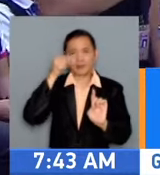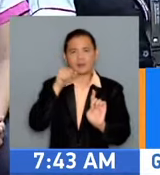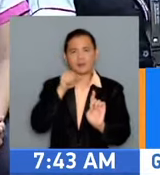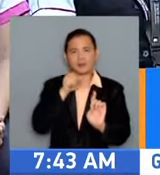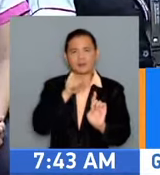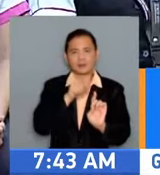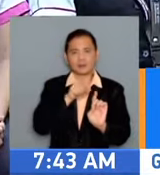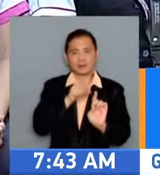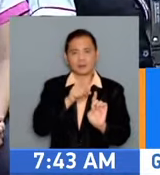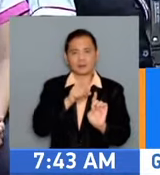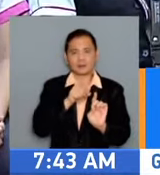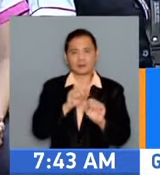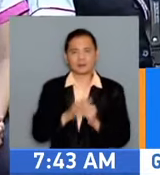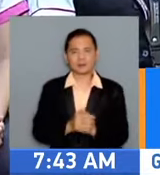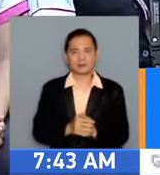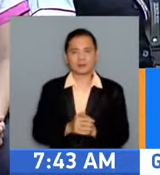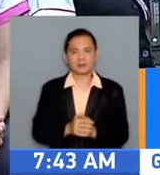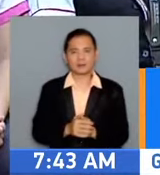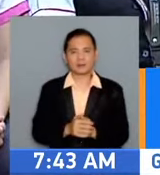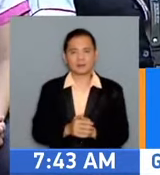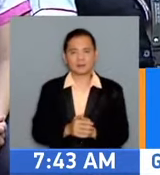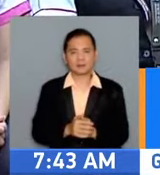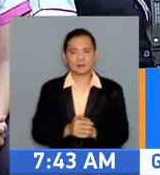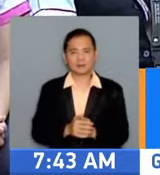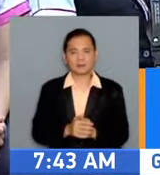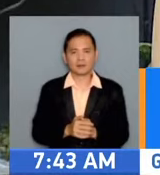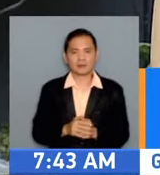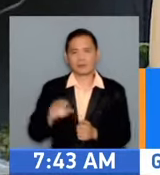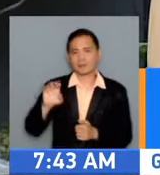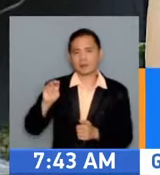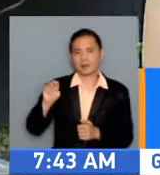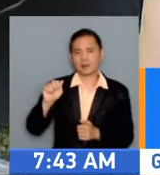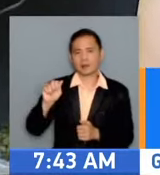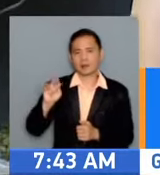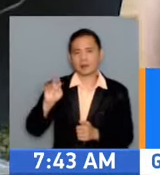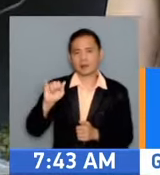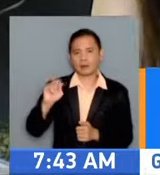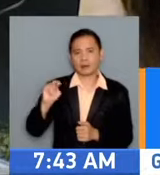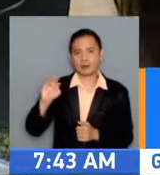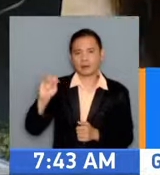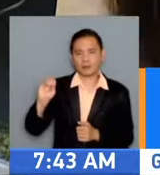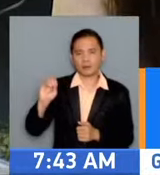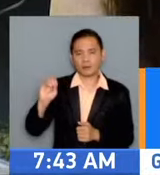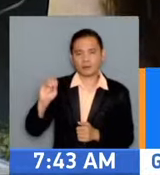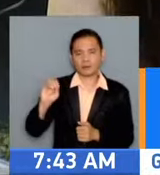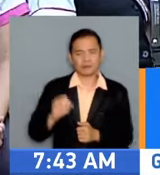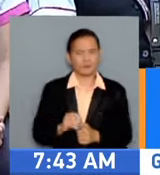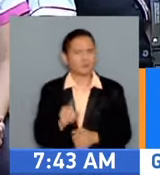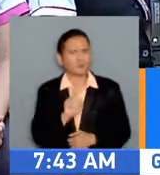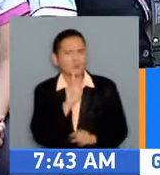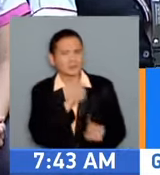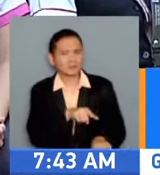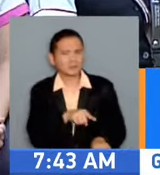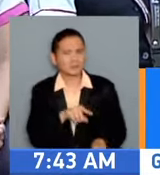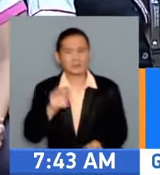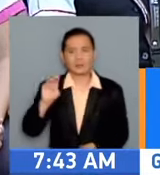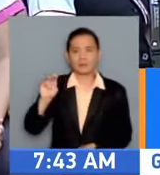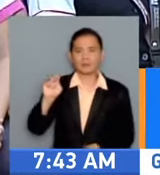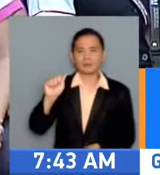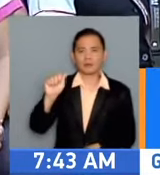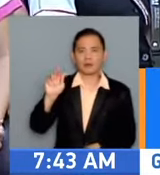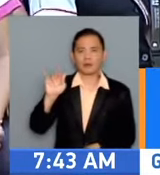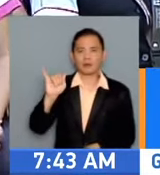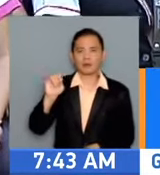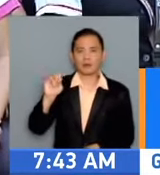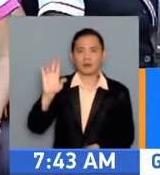Tejeros. Mariano Closas po. Mariano, sorry. Again, can you say it? Mariano Closas. Is